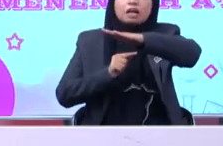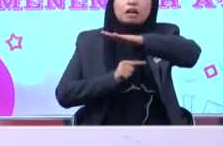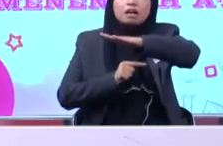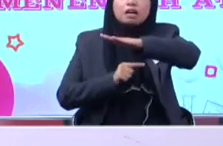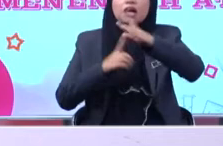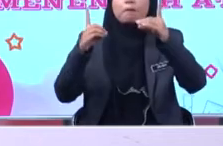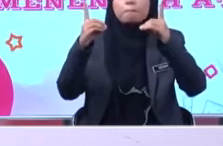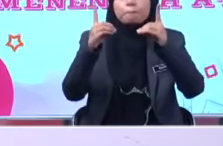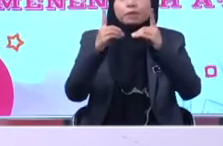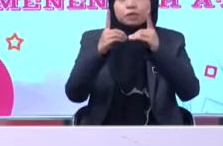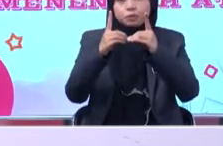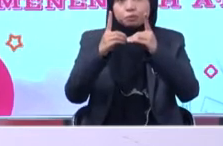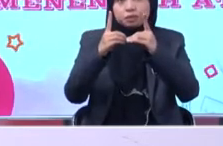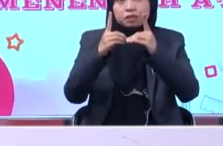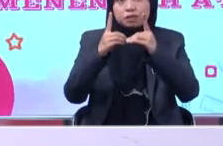khaf